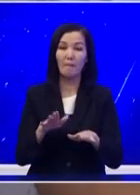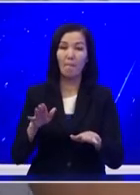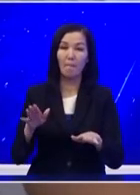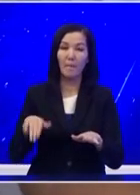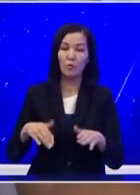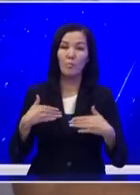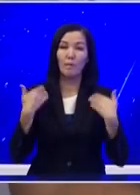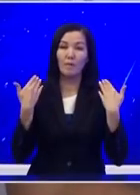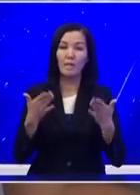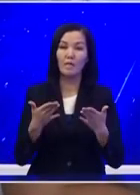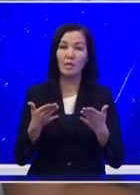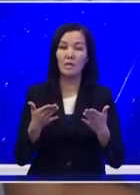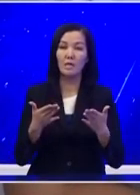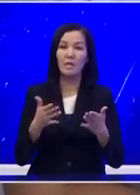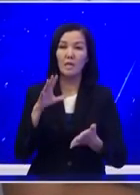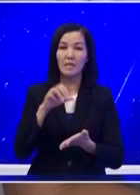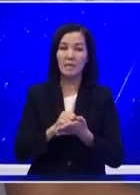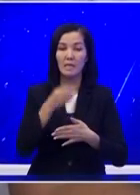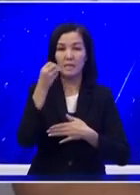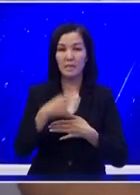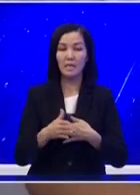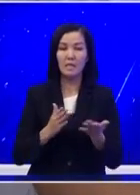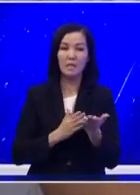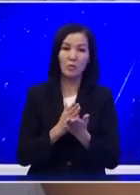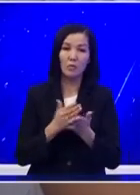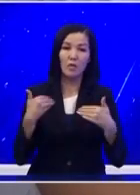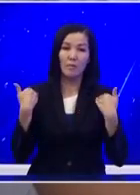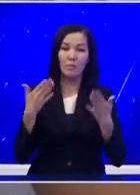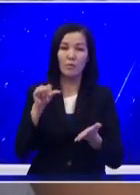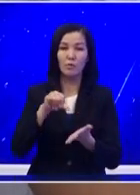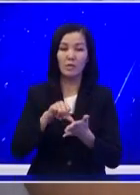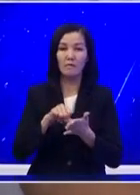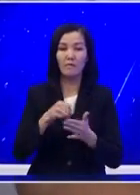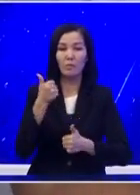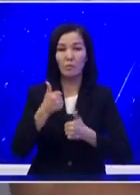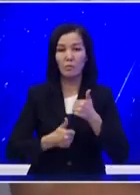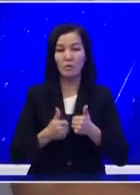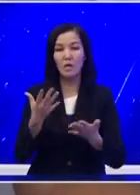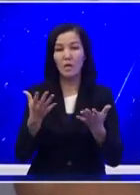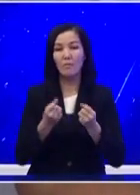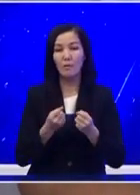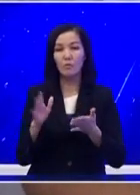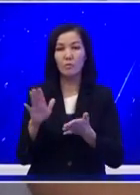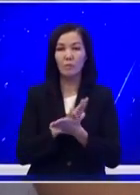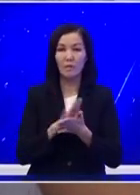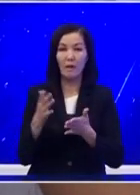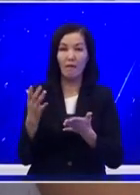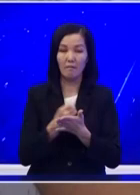предложили сотрудники центра занятости поучаствовать в конкурсе и получить безвозмездный